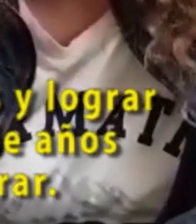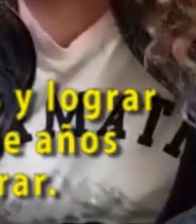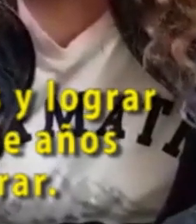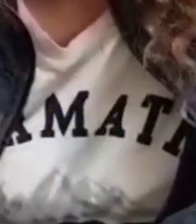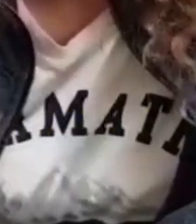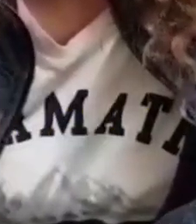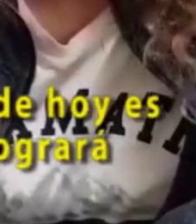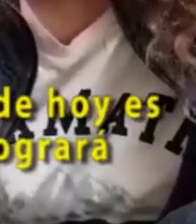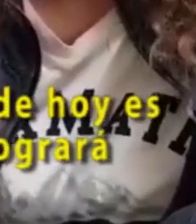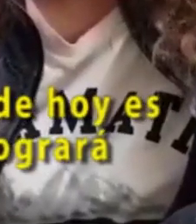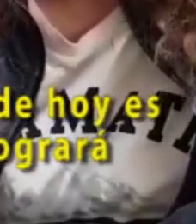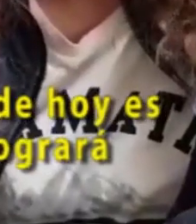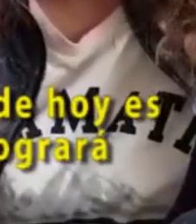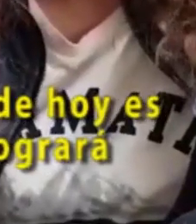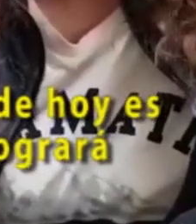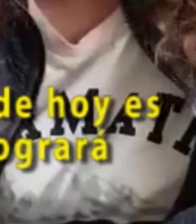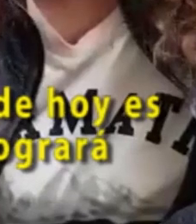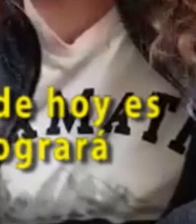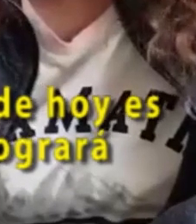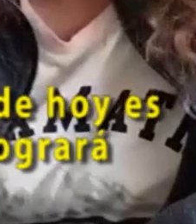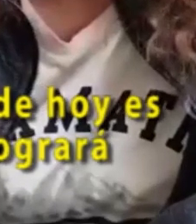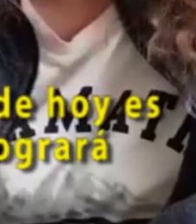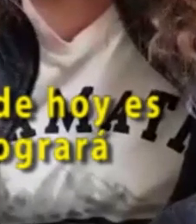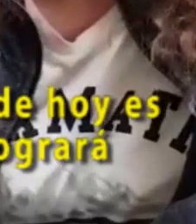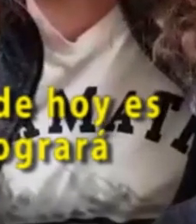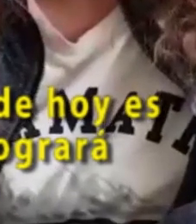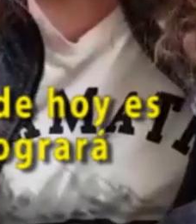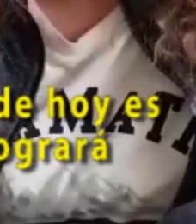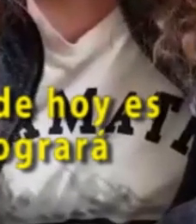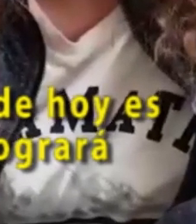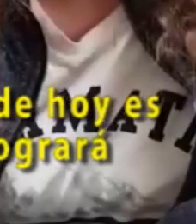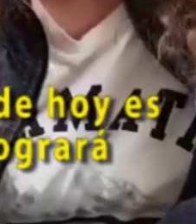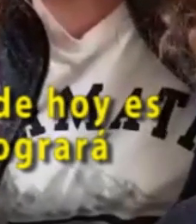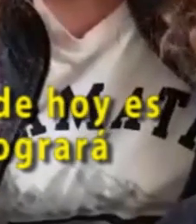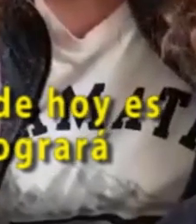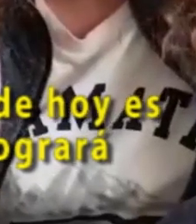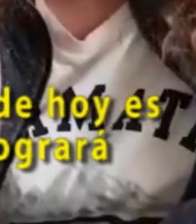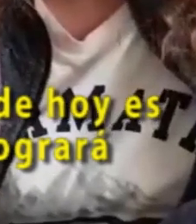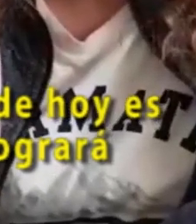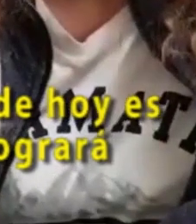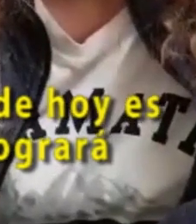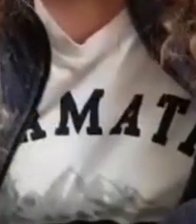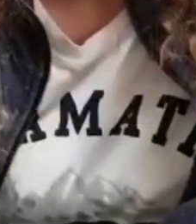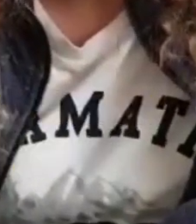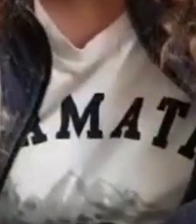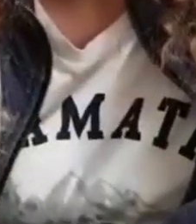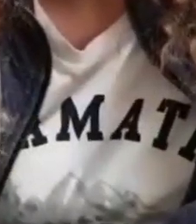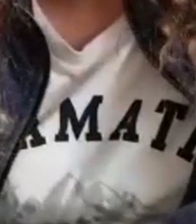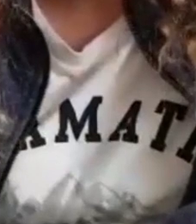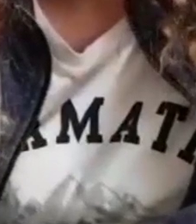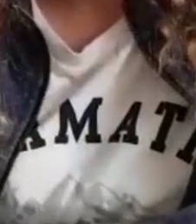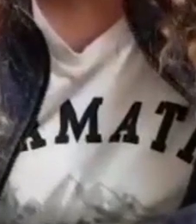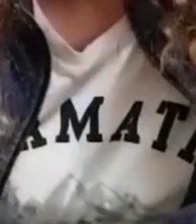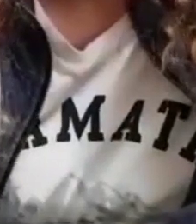بس ما قدرنا نوصل لها. بس أنا بآمن إنه جيل اليوم هو جيل الحرية وجيل المستقبل اللي بقدر يحرر